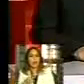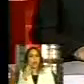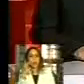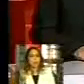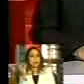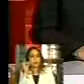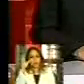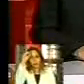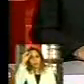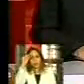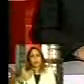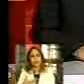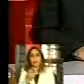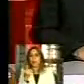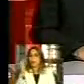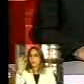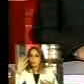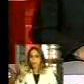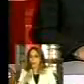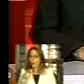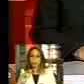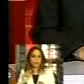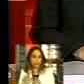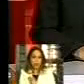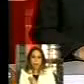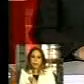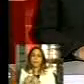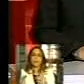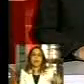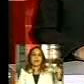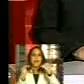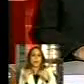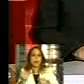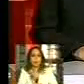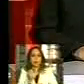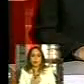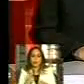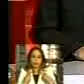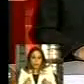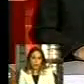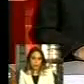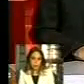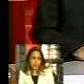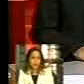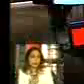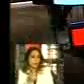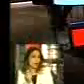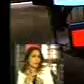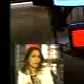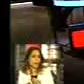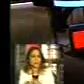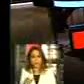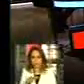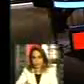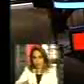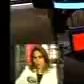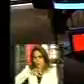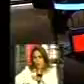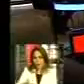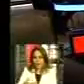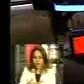שהשכר המטורף הזה הוא לא משולם בקורלציה, בהתאמה לביצועים טובים בהכרח. כן, אבל זה גם לא שהציבור ירוויח מהחיסכון